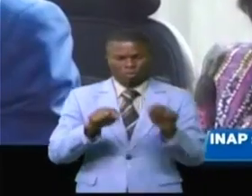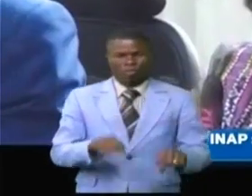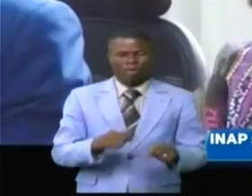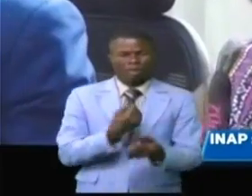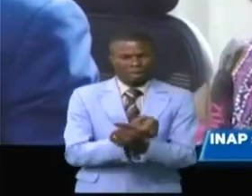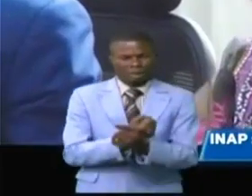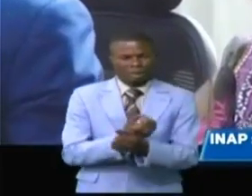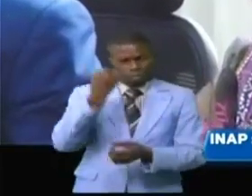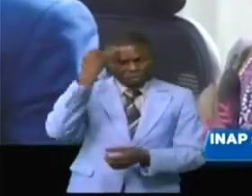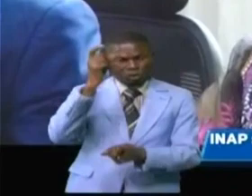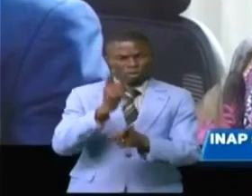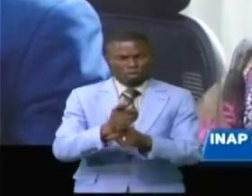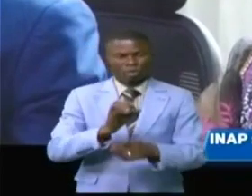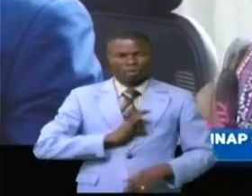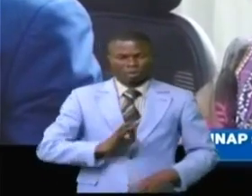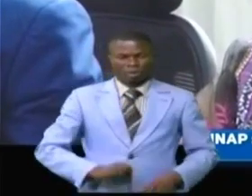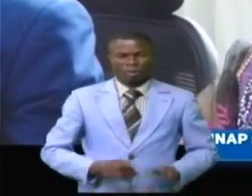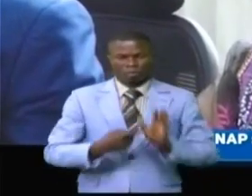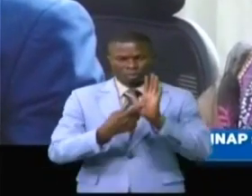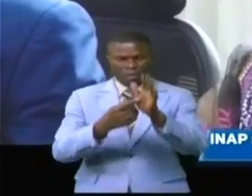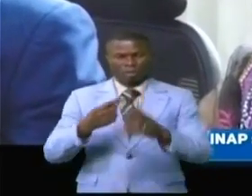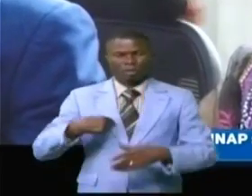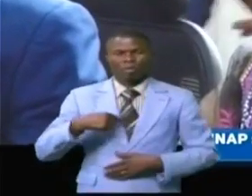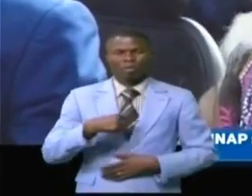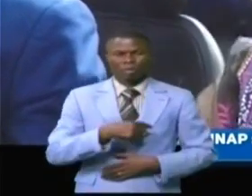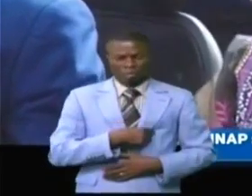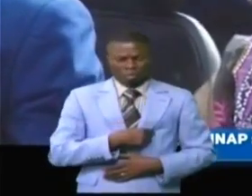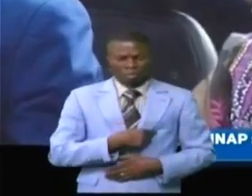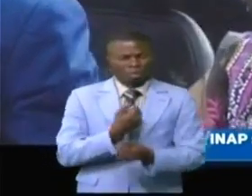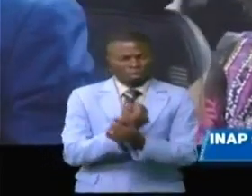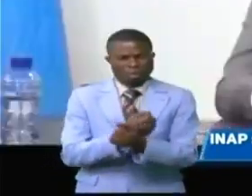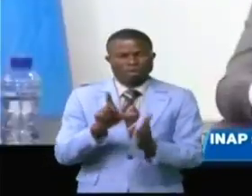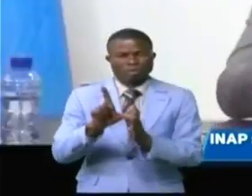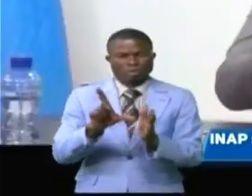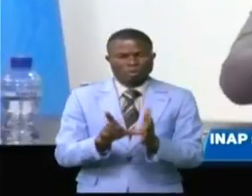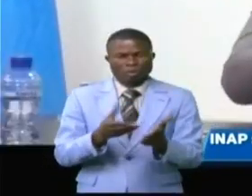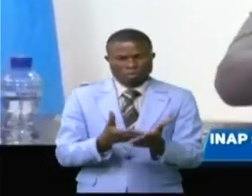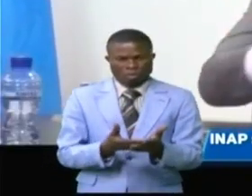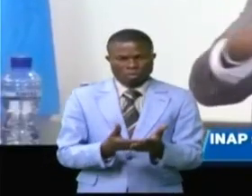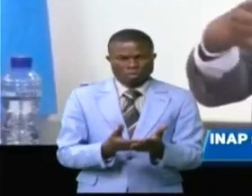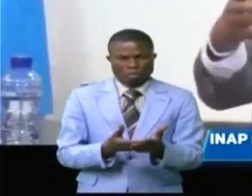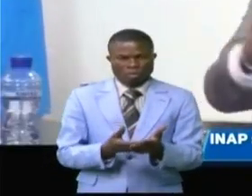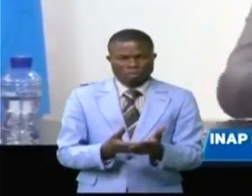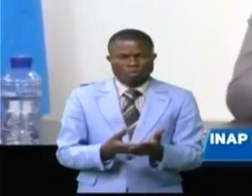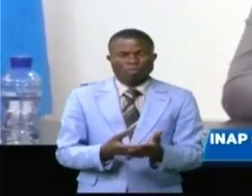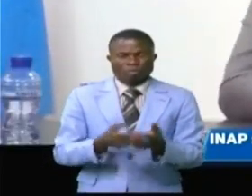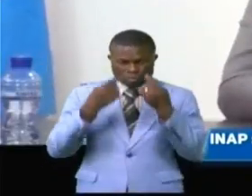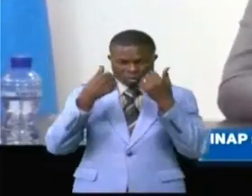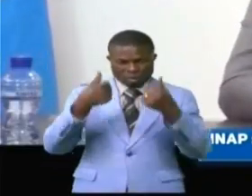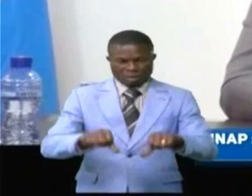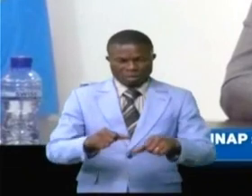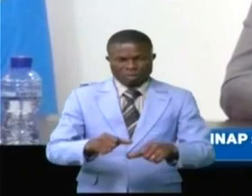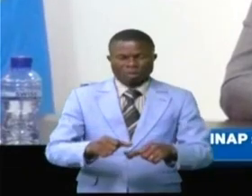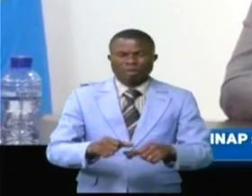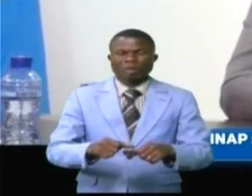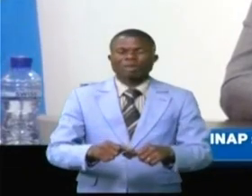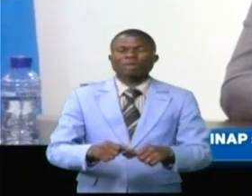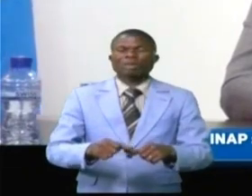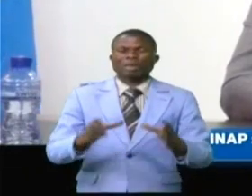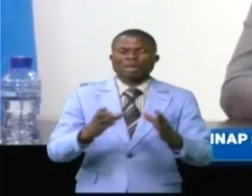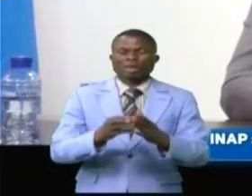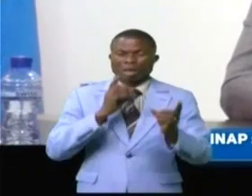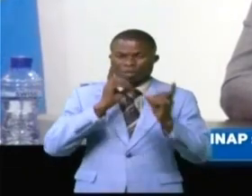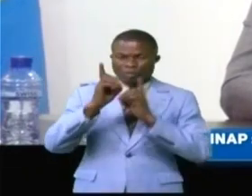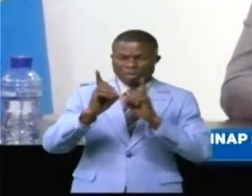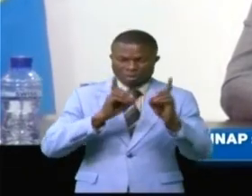comme ligne que nous allons cette fois-ci aussi respecter. Donc, maintenir le dialogue social parce